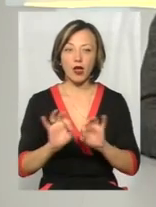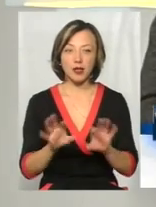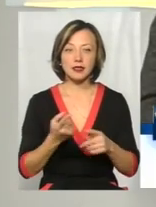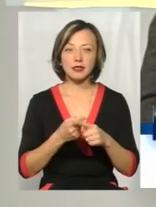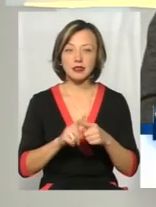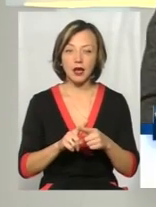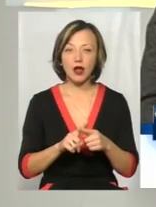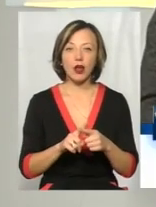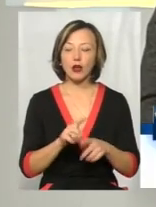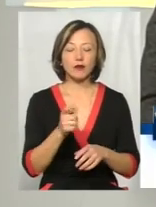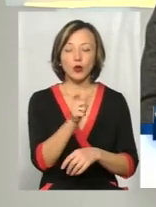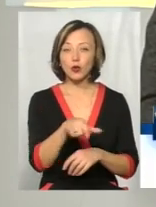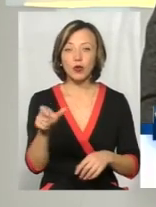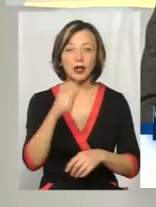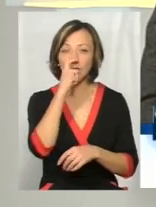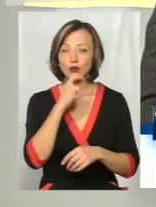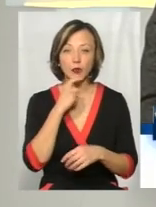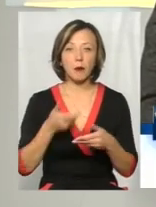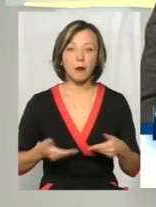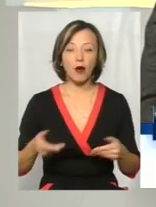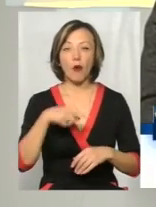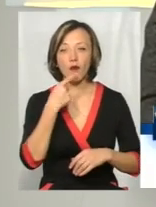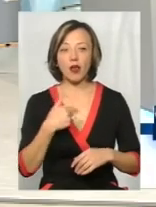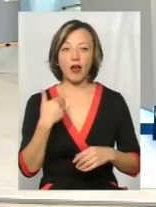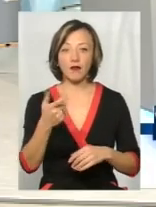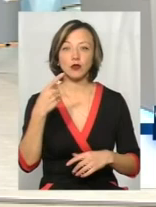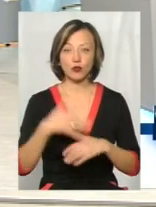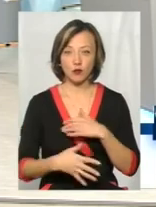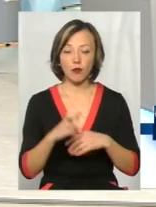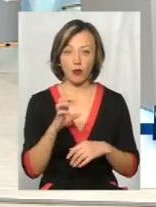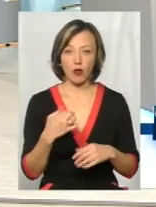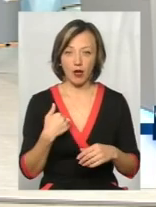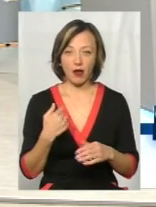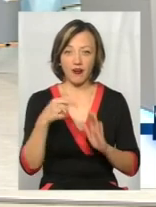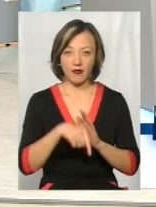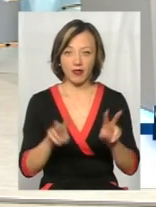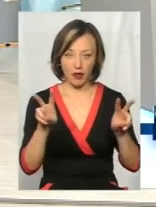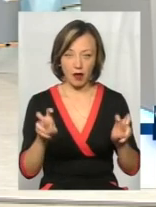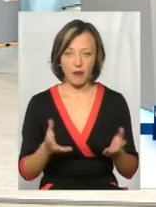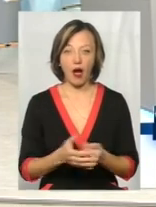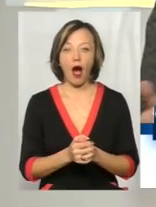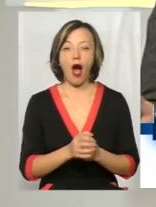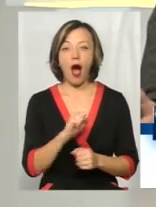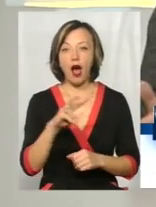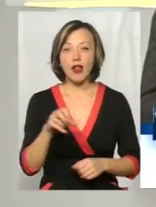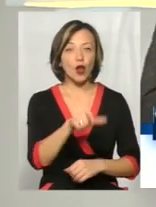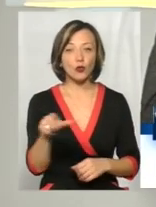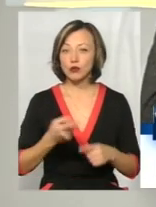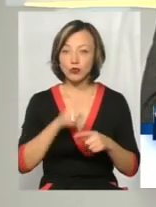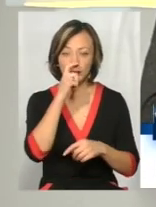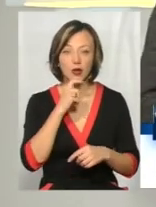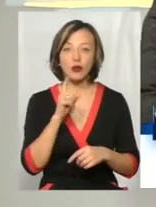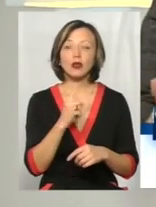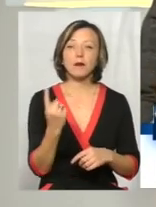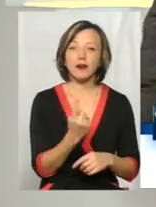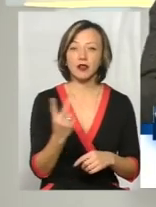ось це. Тому що більшість людей не розуміє. Ми говоримо, я вас розумію, бо я, так би мовити, в темі, так? Але люди цього не розуміють. Що таке